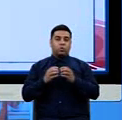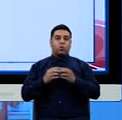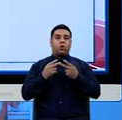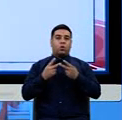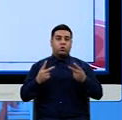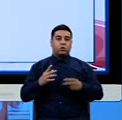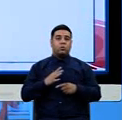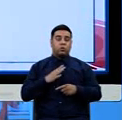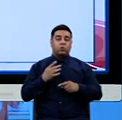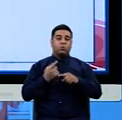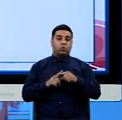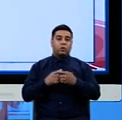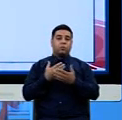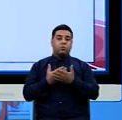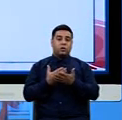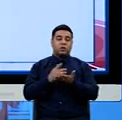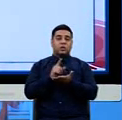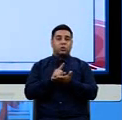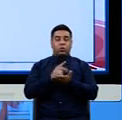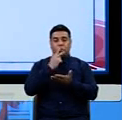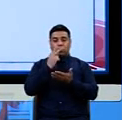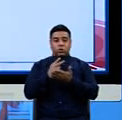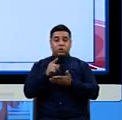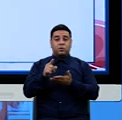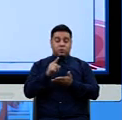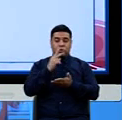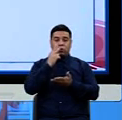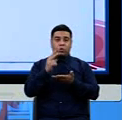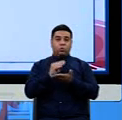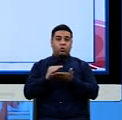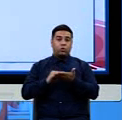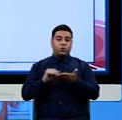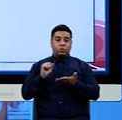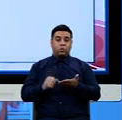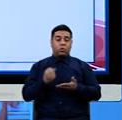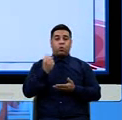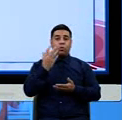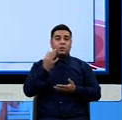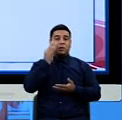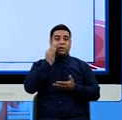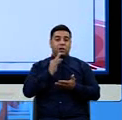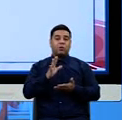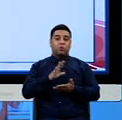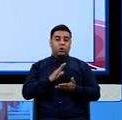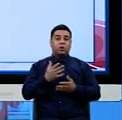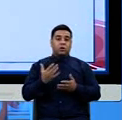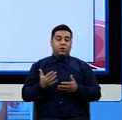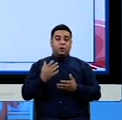hosil bo'ldi. Buni misol ko'rinishda mana bunday yozishimiz mumkin. 15 ta shirinlik bor